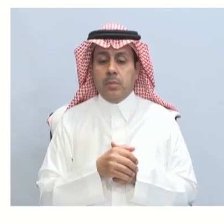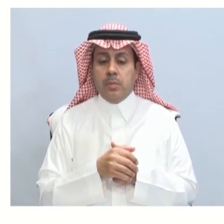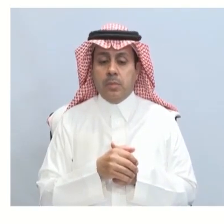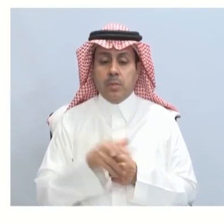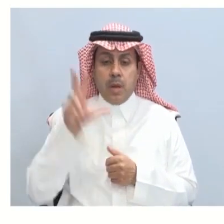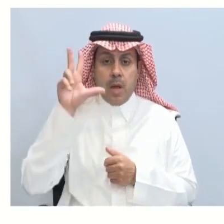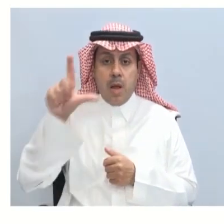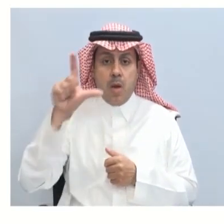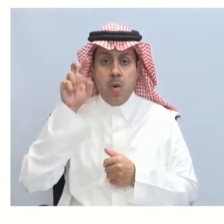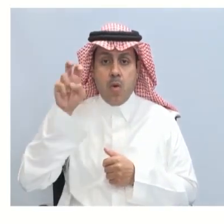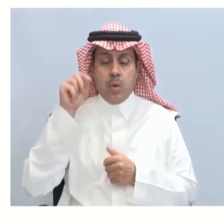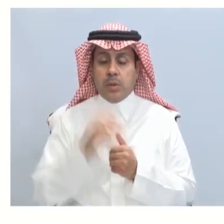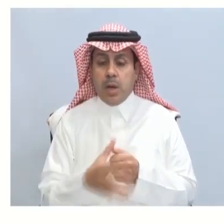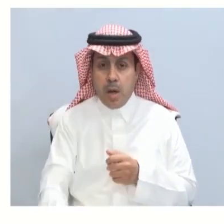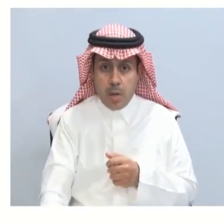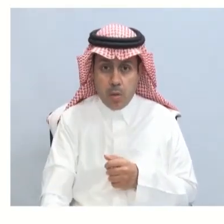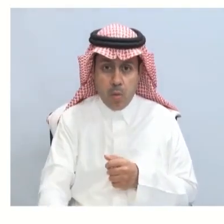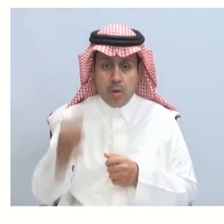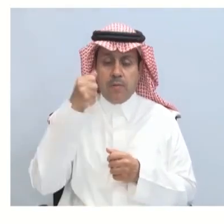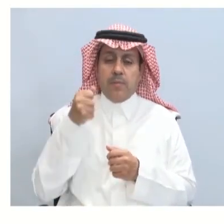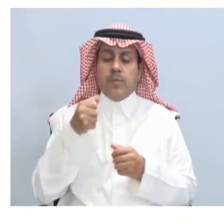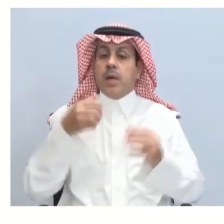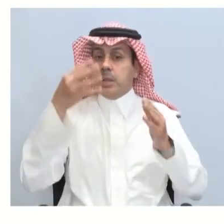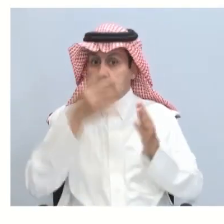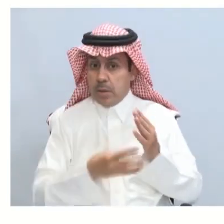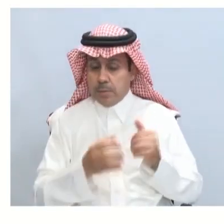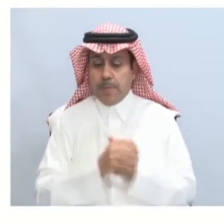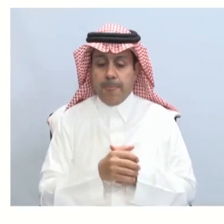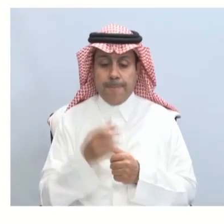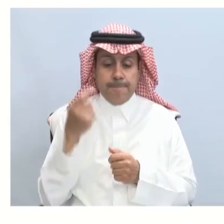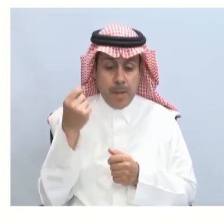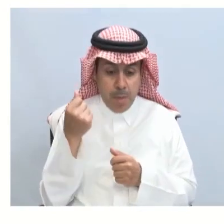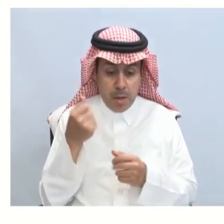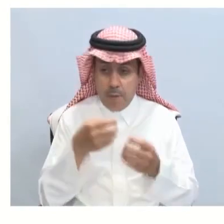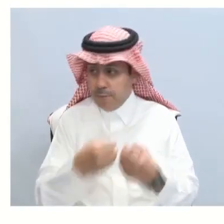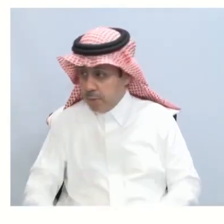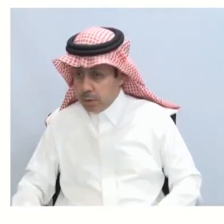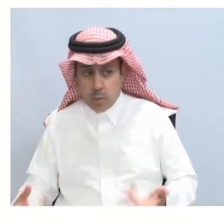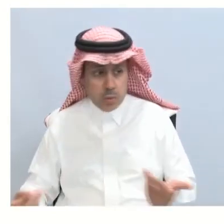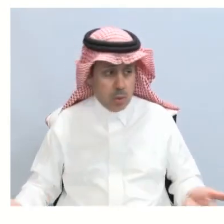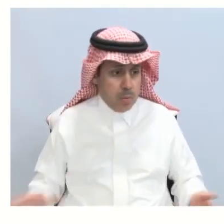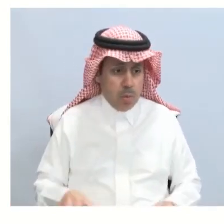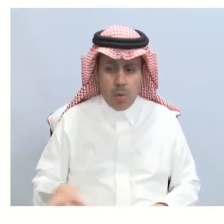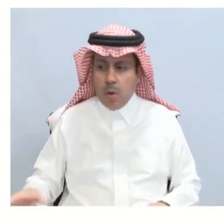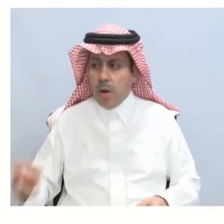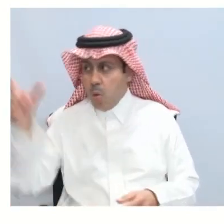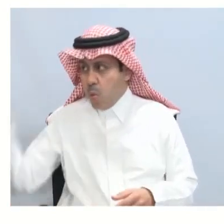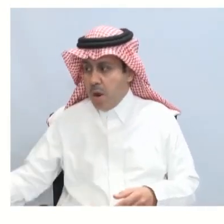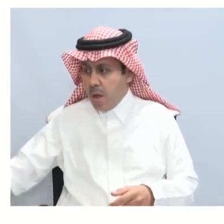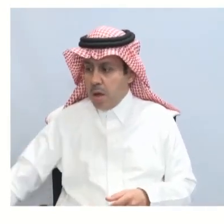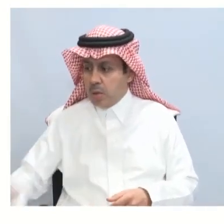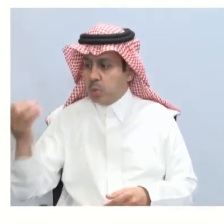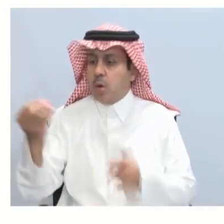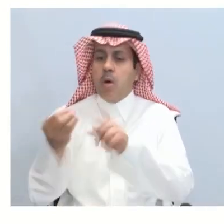اللقط وهو الاخذ والرفع اما اصلاحا فهي مال فقده صاحبه وجده غيره